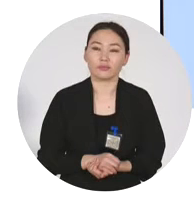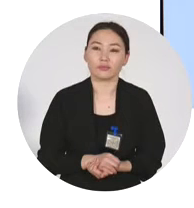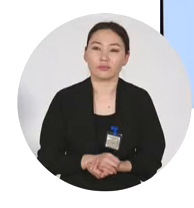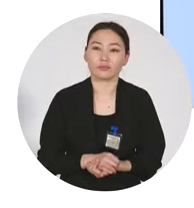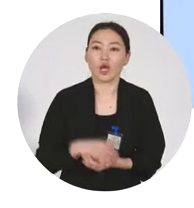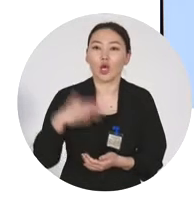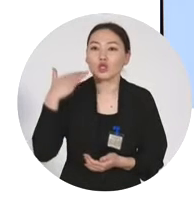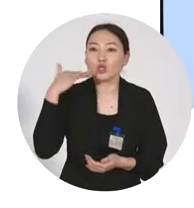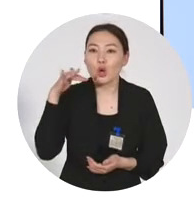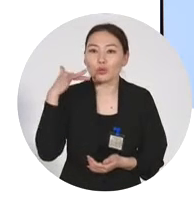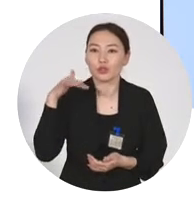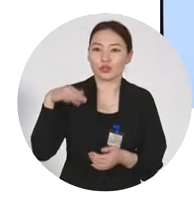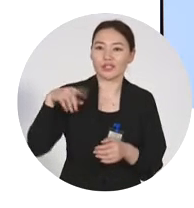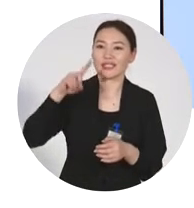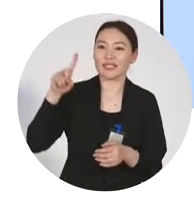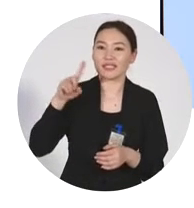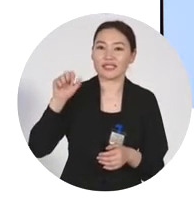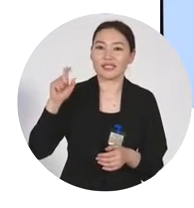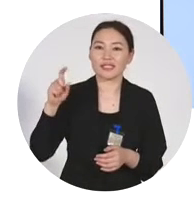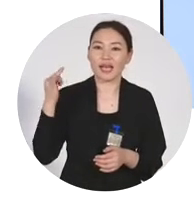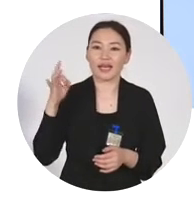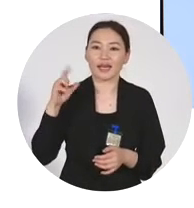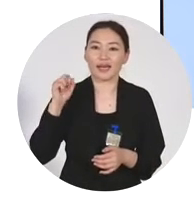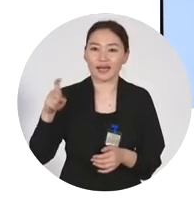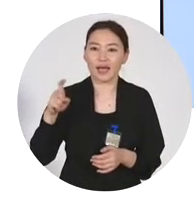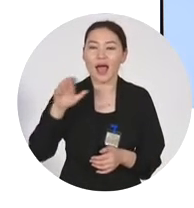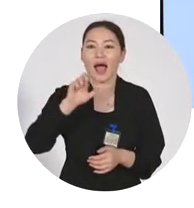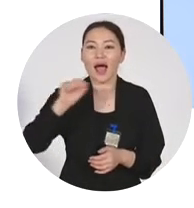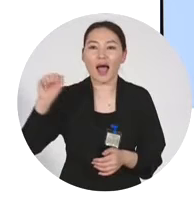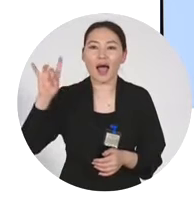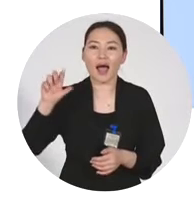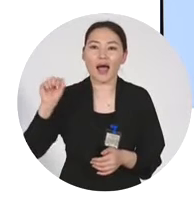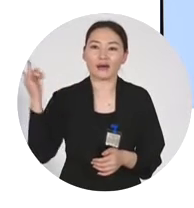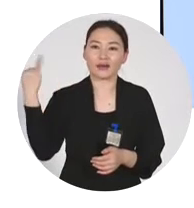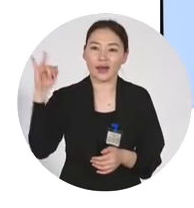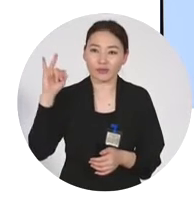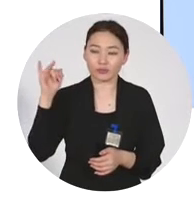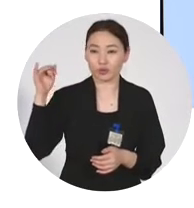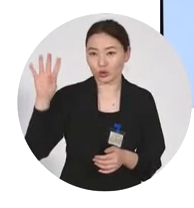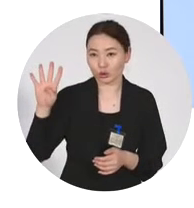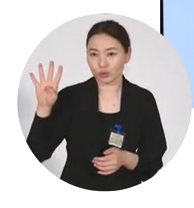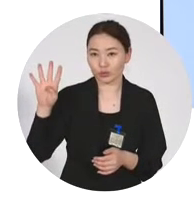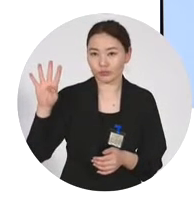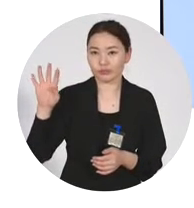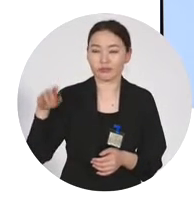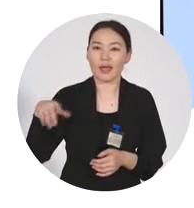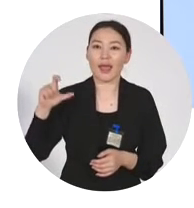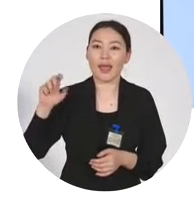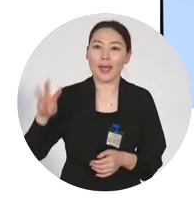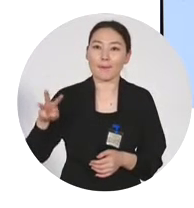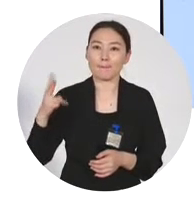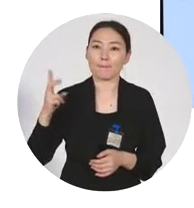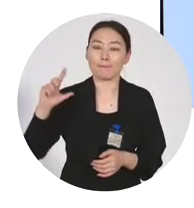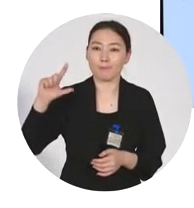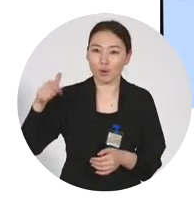Дараагийн нөхцөл бол зөвлөн захирахын А-агийн дүрв. За энийг монгол бичгээр эргүнд гараа эм үгэнд гэрээ гэж бичиж байгаа. За